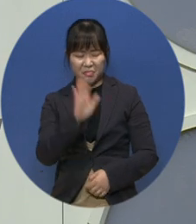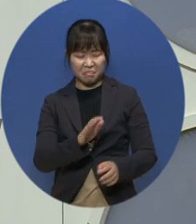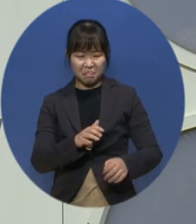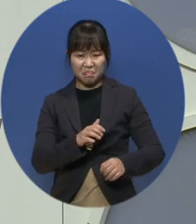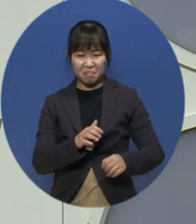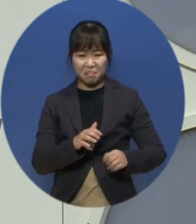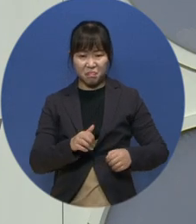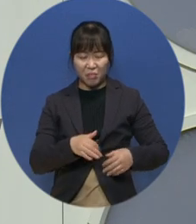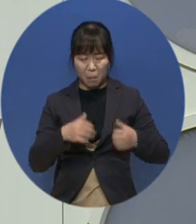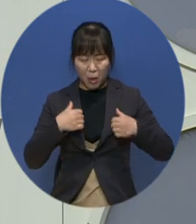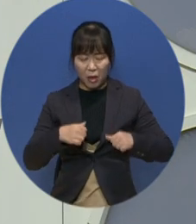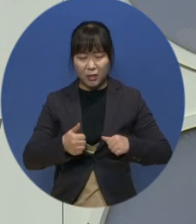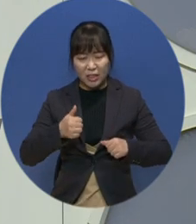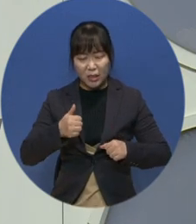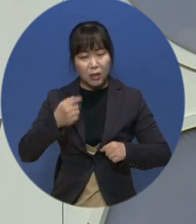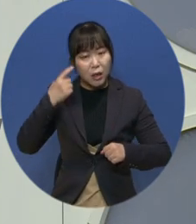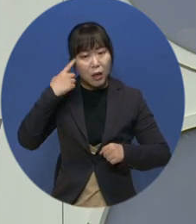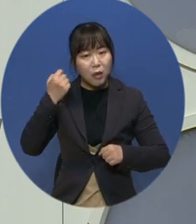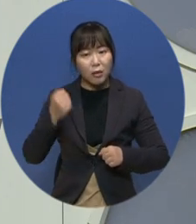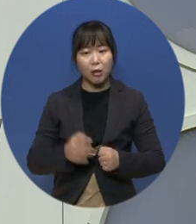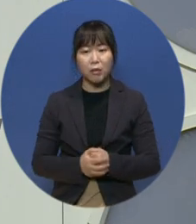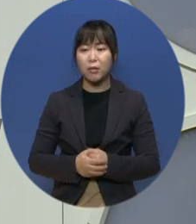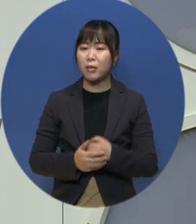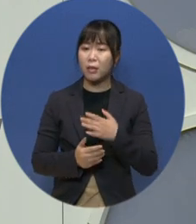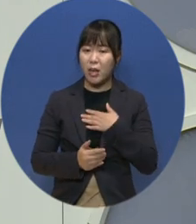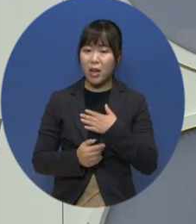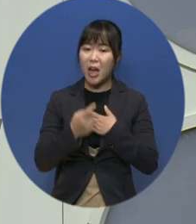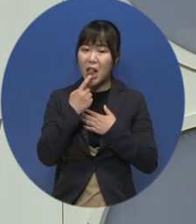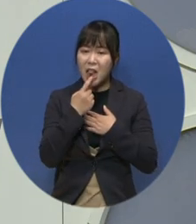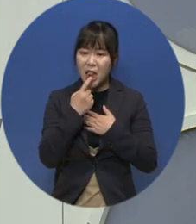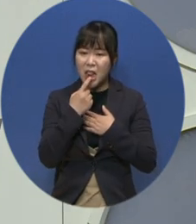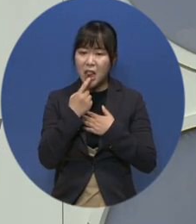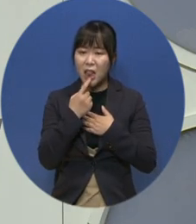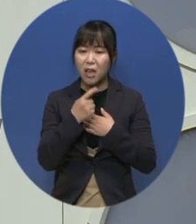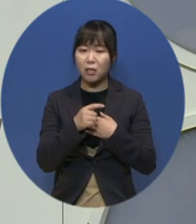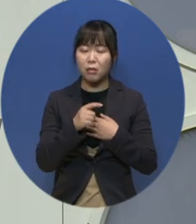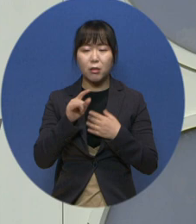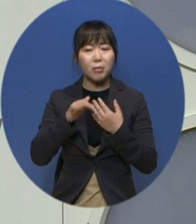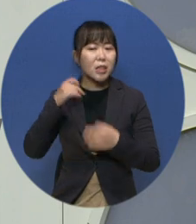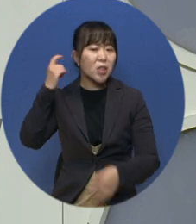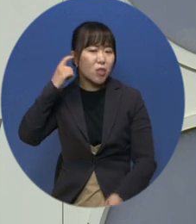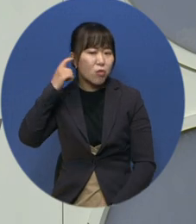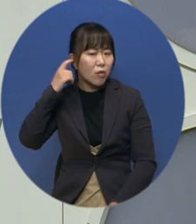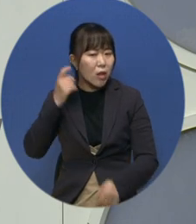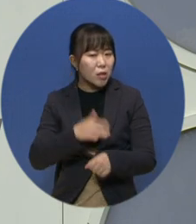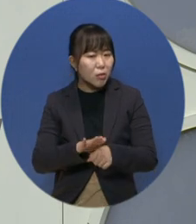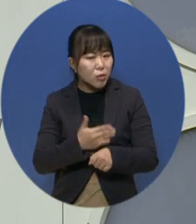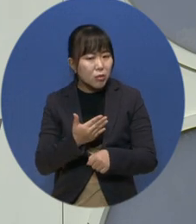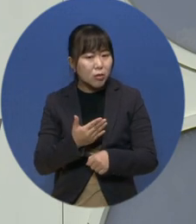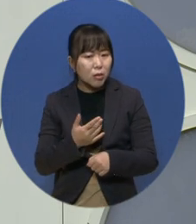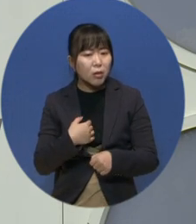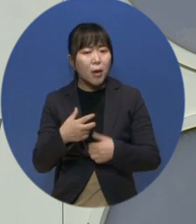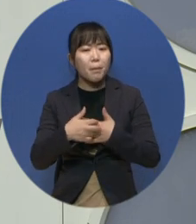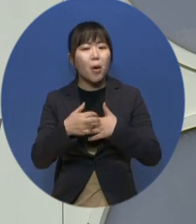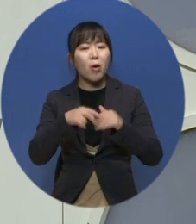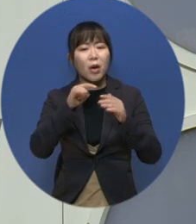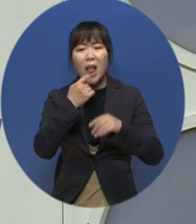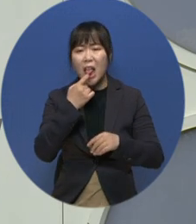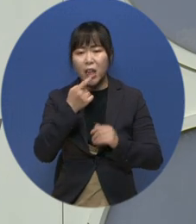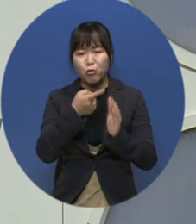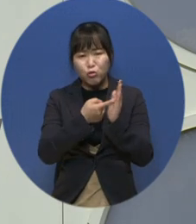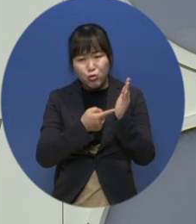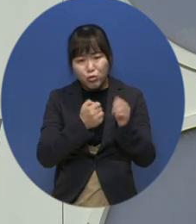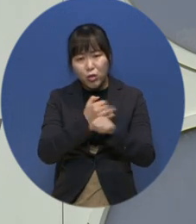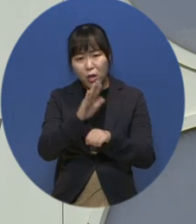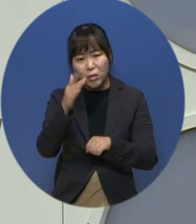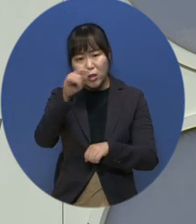그런 생각이 들었고요. 그 다음에 내가 혀가 잘못되어 있는지 귀가 잘못되어 있는지 내가 병원에 가서 이 혀를 수술해야